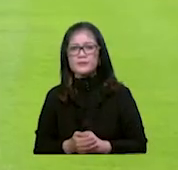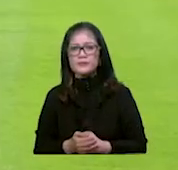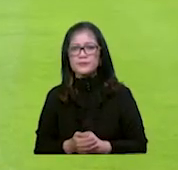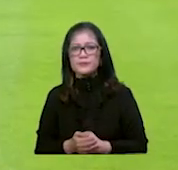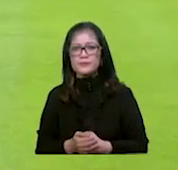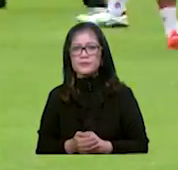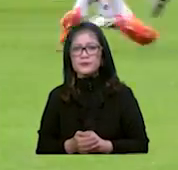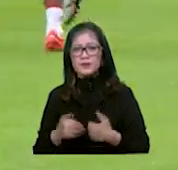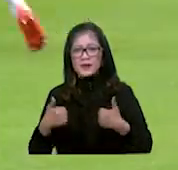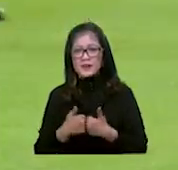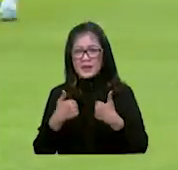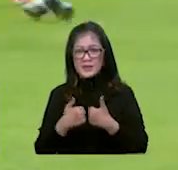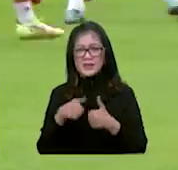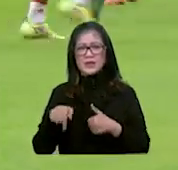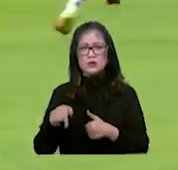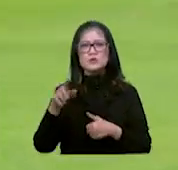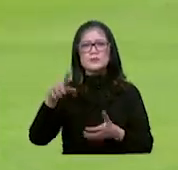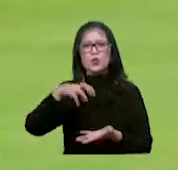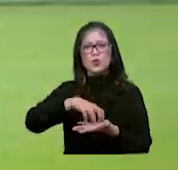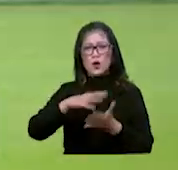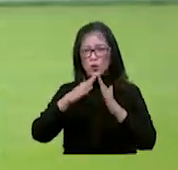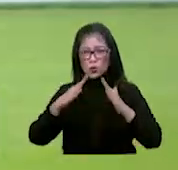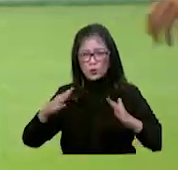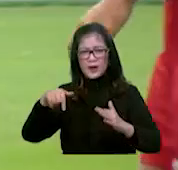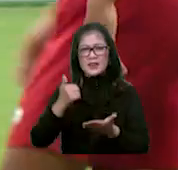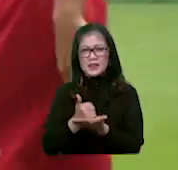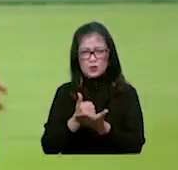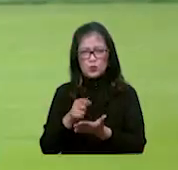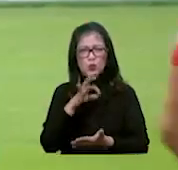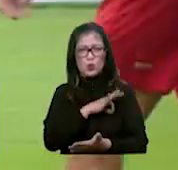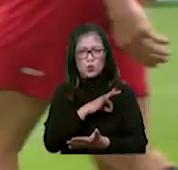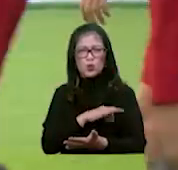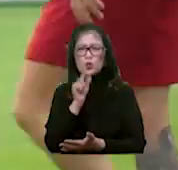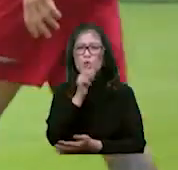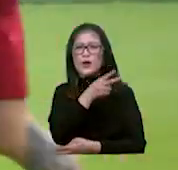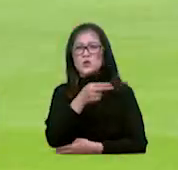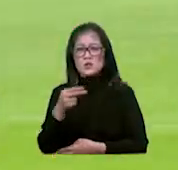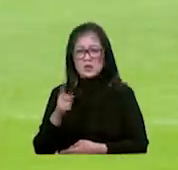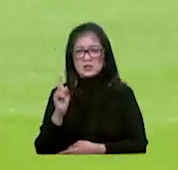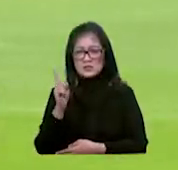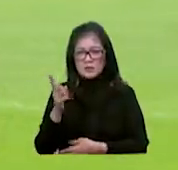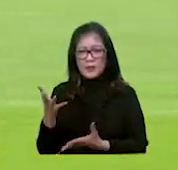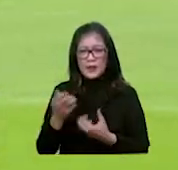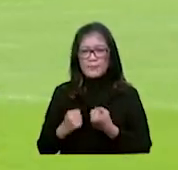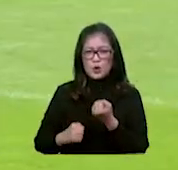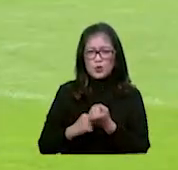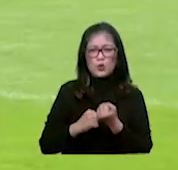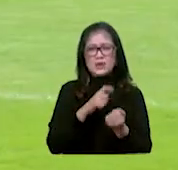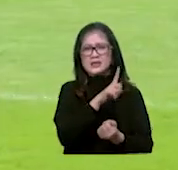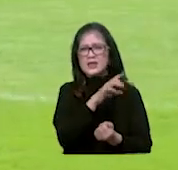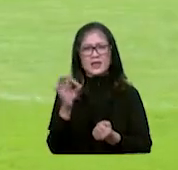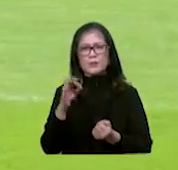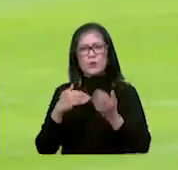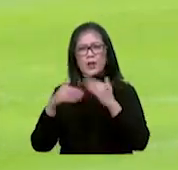bertanding di kandang sendiri sebagai tuan rumah tentu menjadi keuntungan bagi Indonesia karena akan mendapatkan dukungan dari ribuan penonton